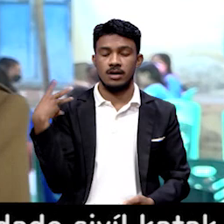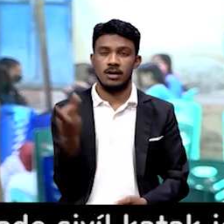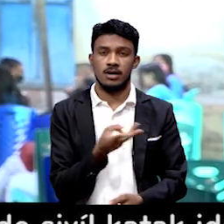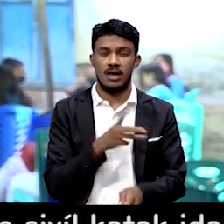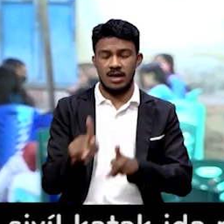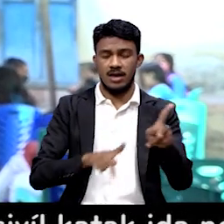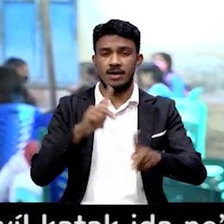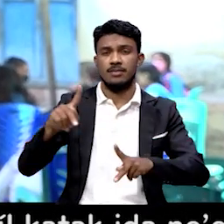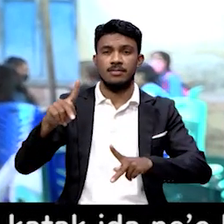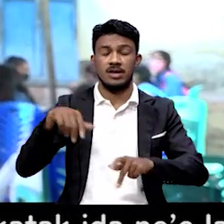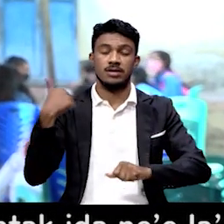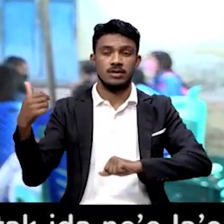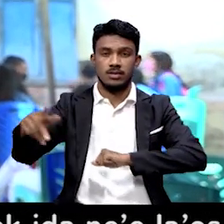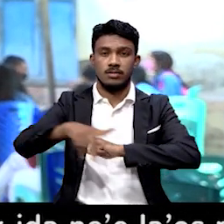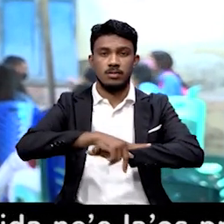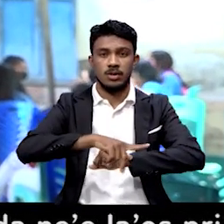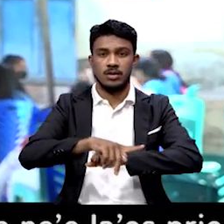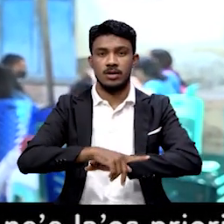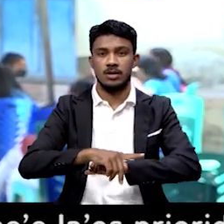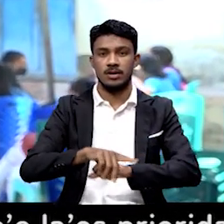Roma, poi